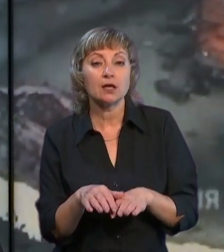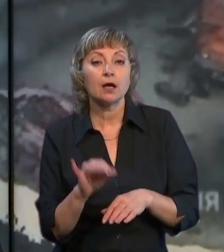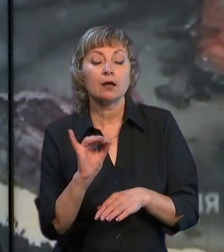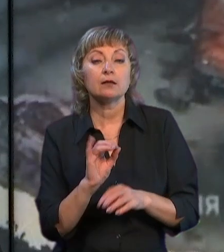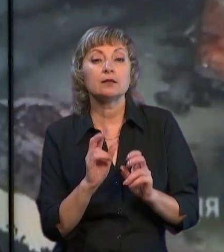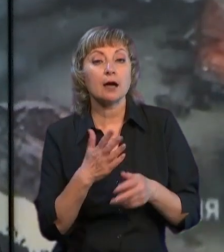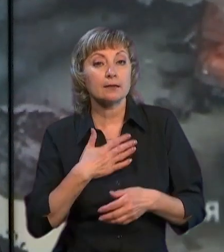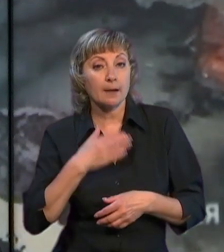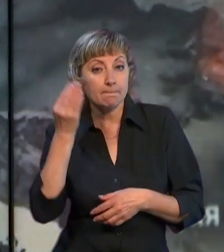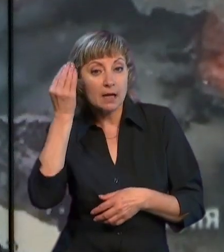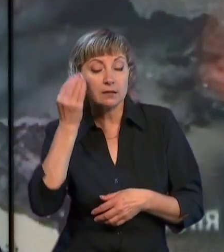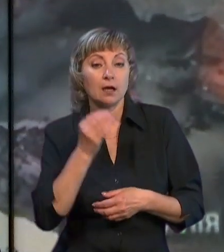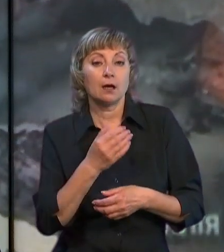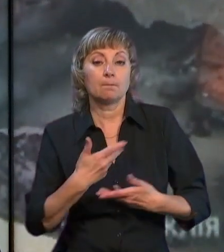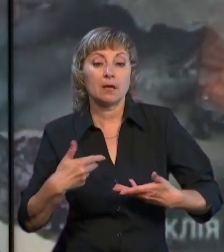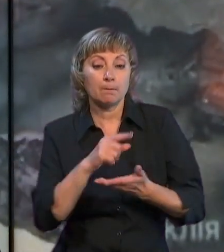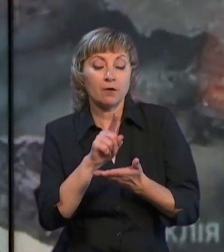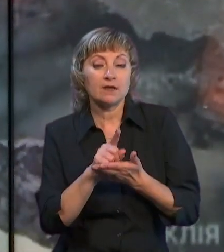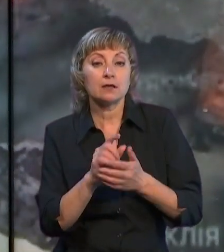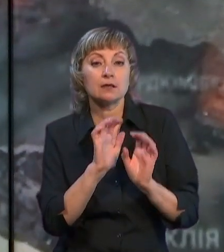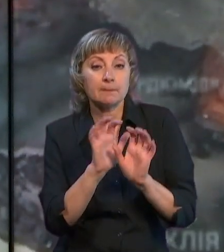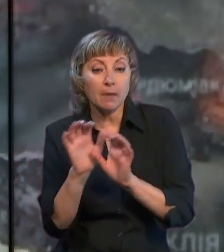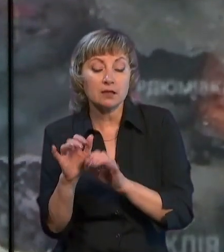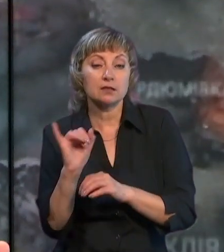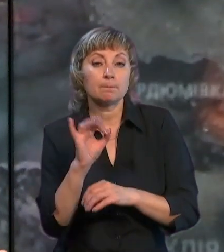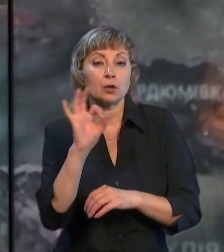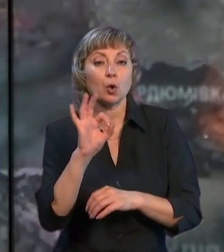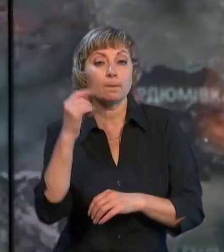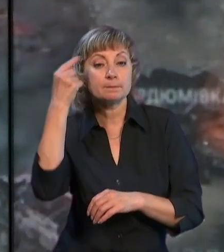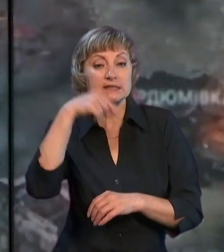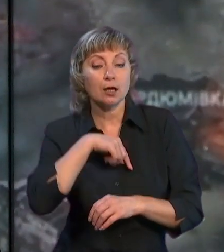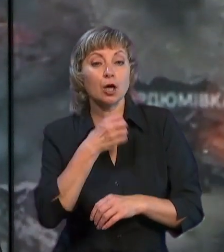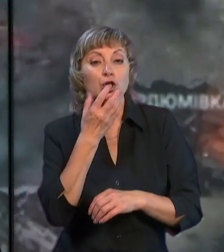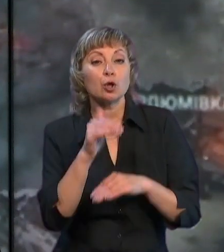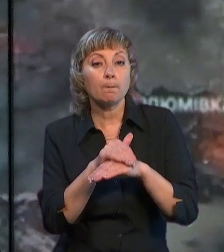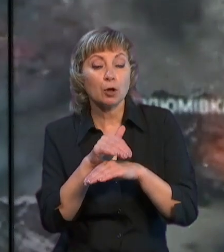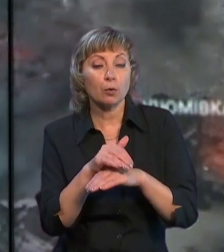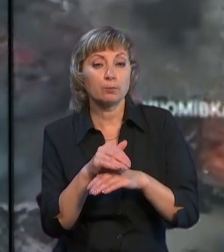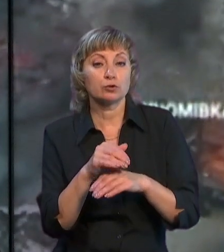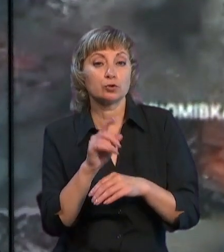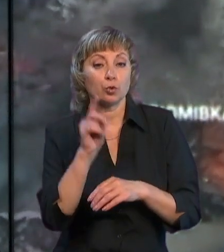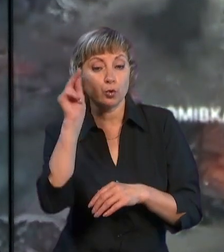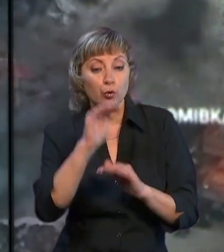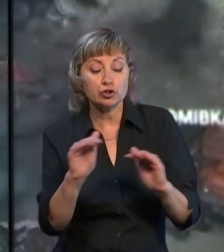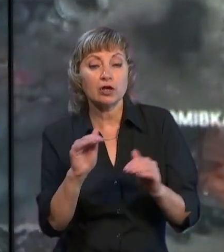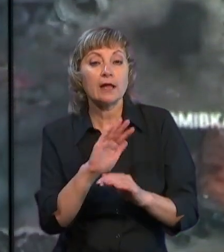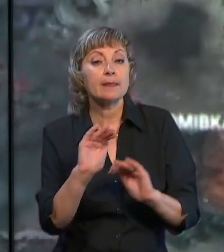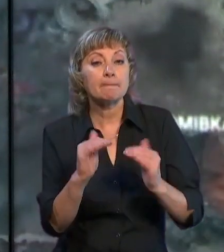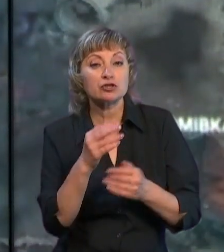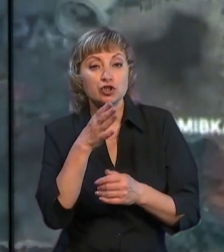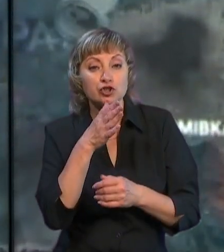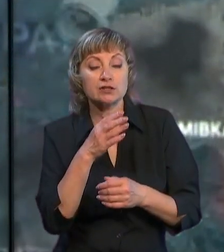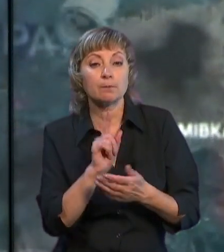як на мене, ми маємо дбати, звичайно, і про психологічний добробут учнів, але не менше часу ми маємо приділяти